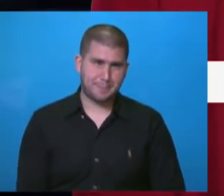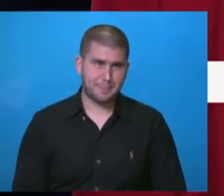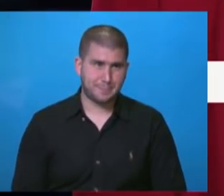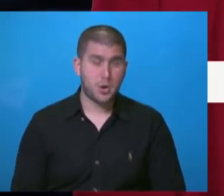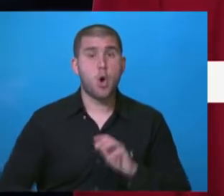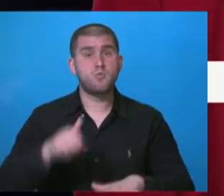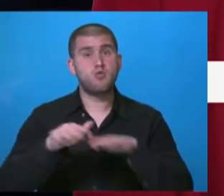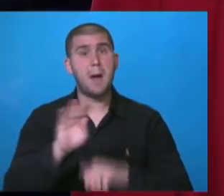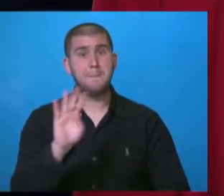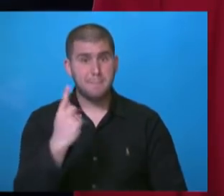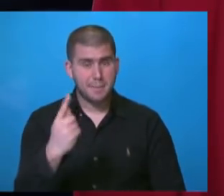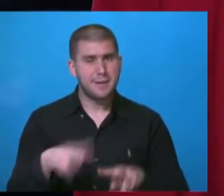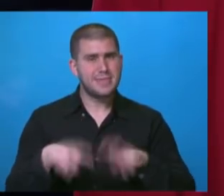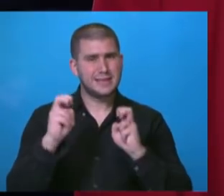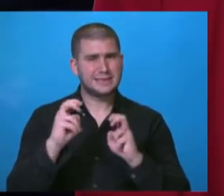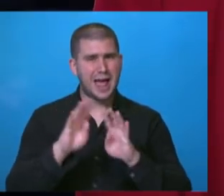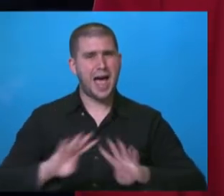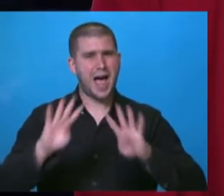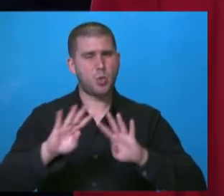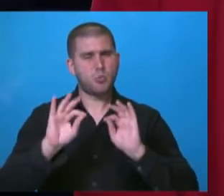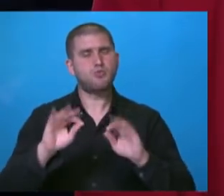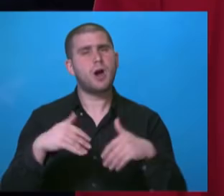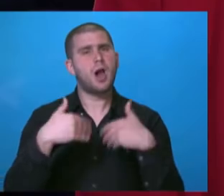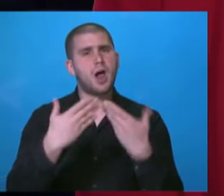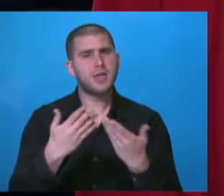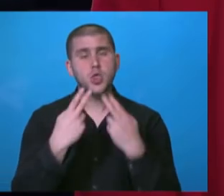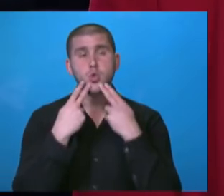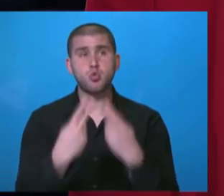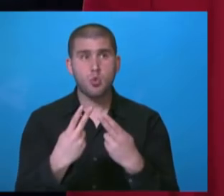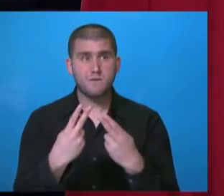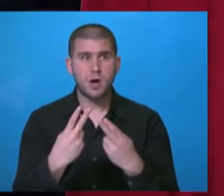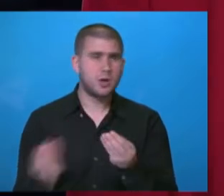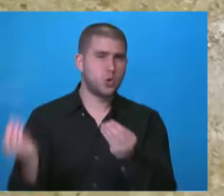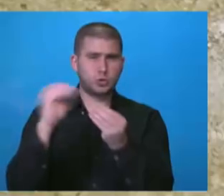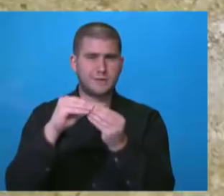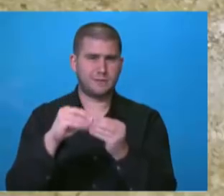הממשלה נתניהו ניצל את החנוכה כדי להעניק לתגובתו ממד נוסף.